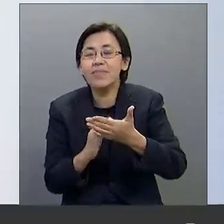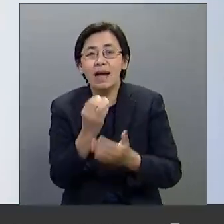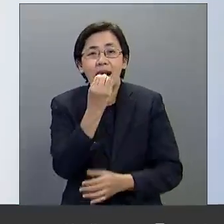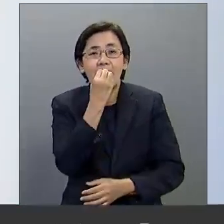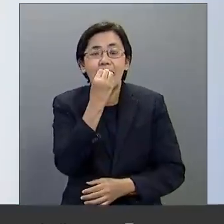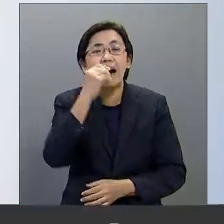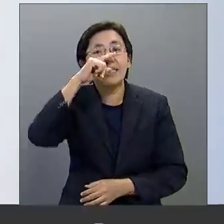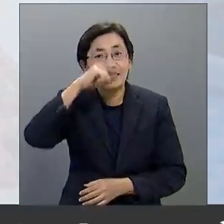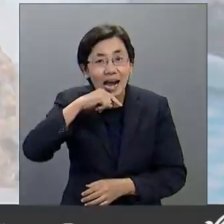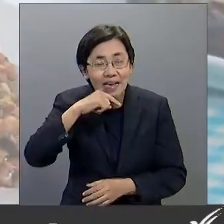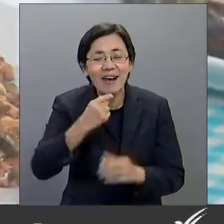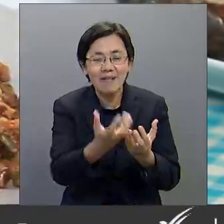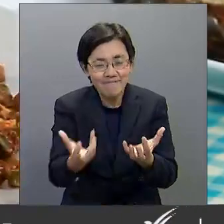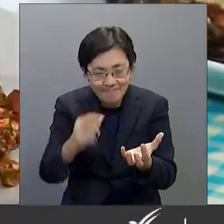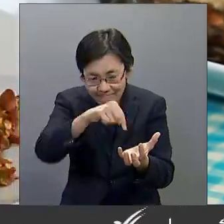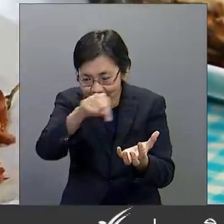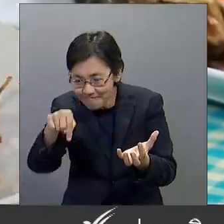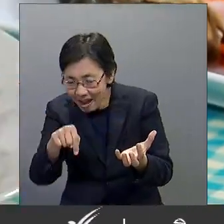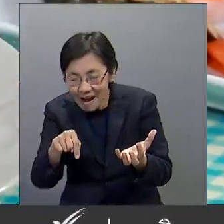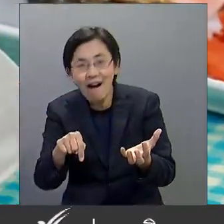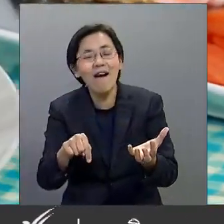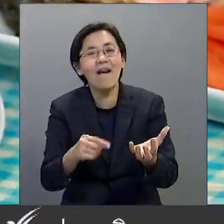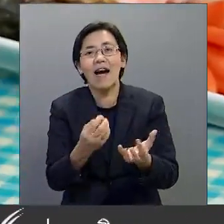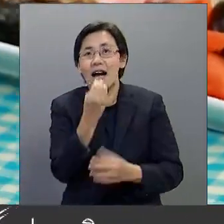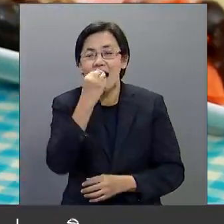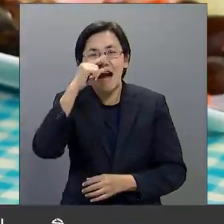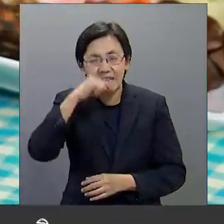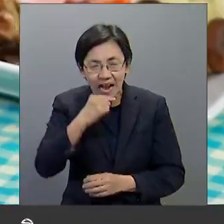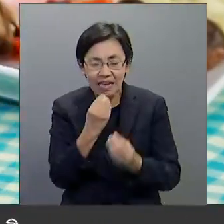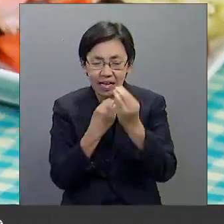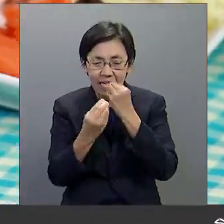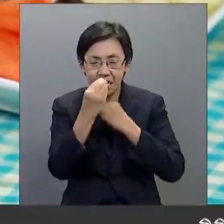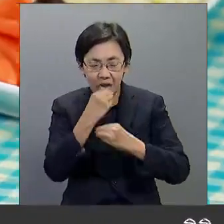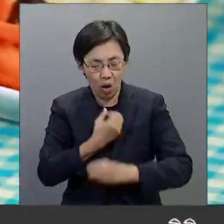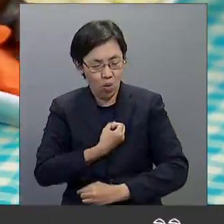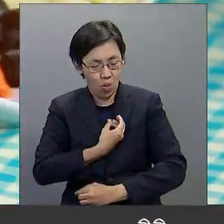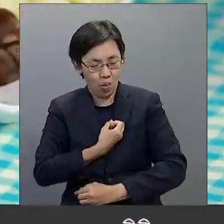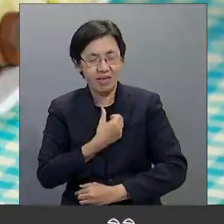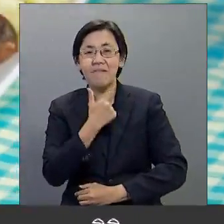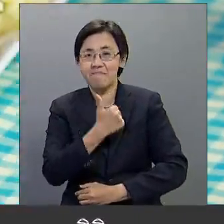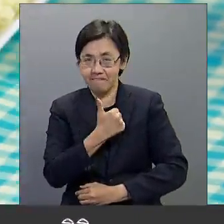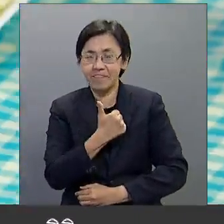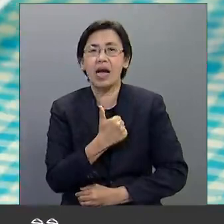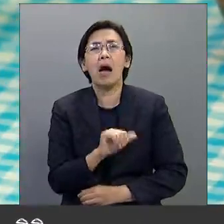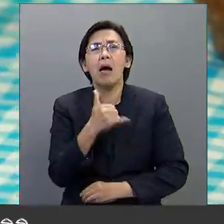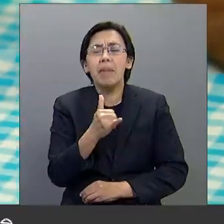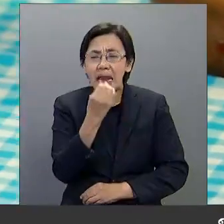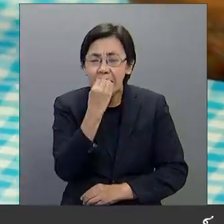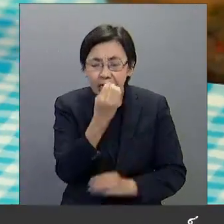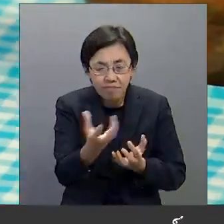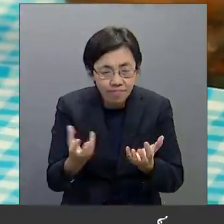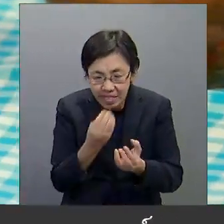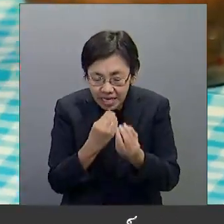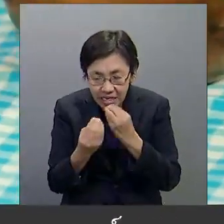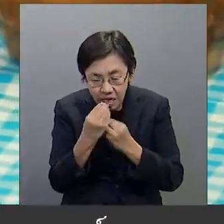ะวันนี้เราจะมาเน้นกันเลยในเรื่องของอาหารไทยหัวใจดีก็คือการรับประทานอาหารไทยบางเมนูนะครับ